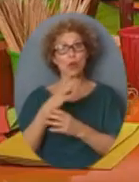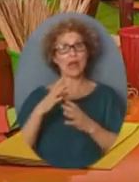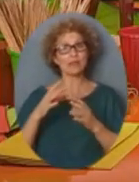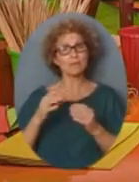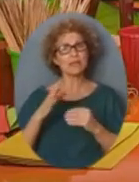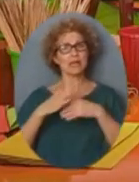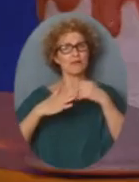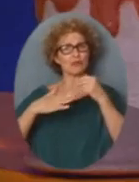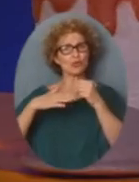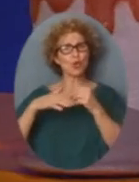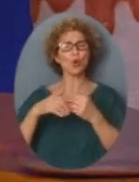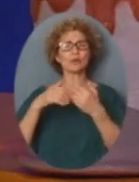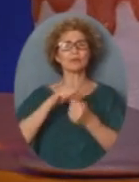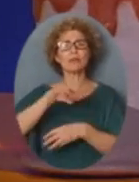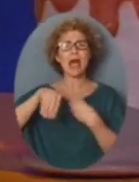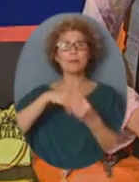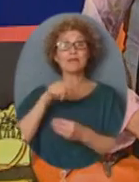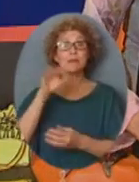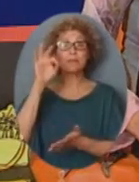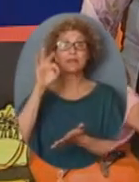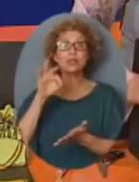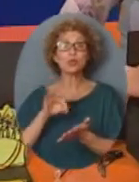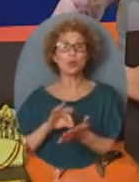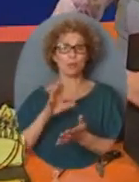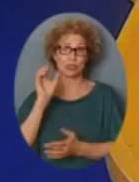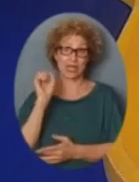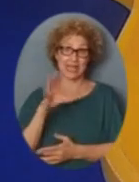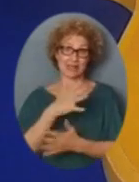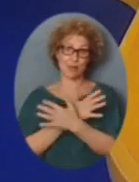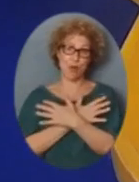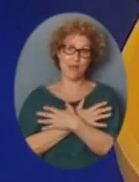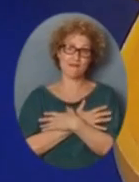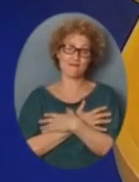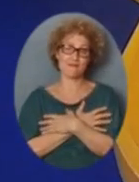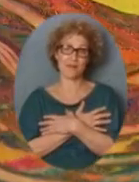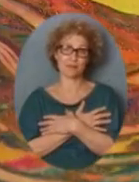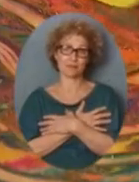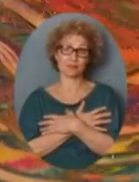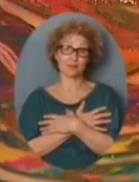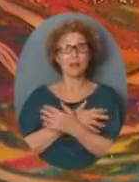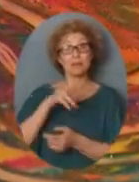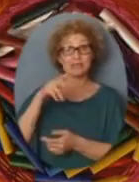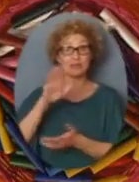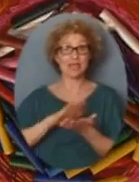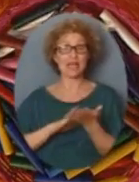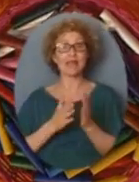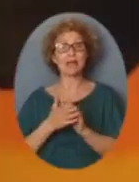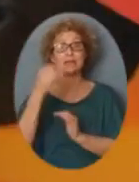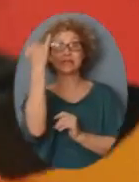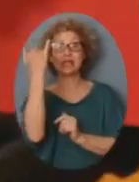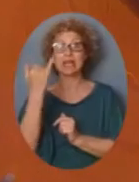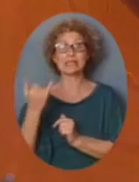לבנות, לערבב, זה בדיוק מה שכתם אוהב. בצבעי ידיים